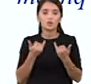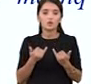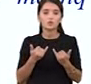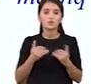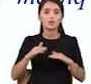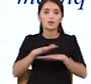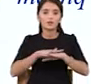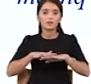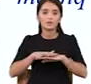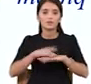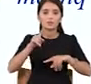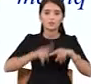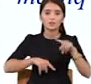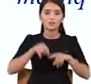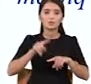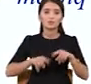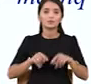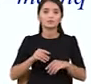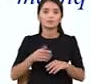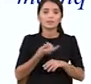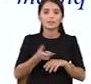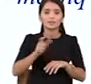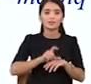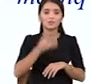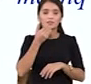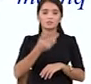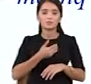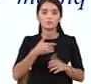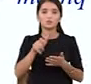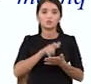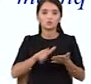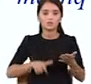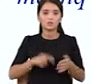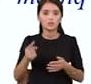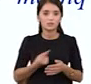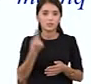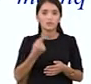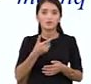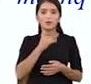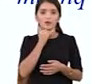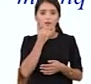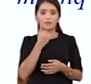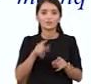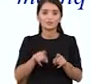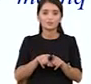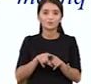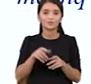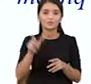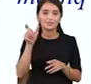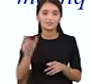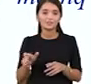hozir elimiz, xalqimiz ardog'idagi eng sevimli shoirlardan, qarilik gashtini